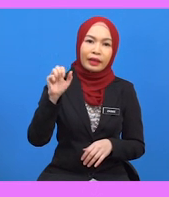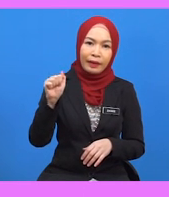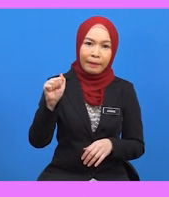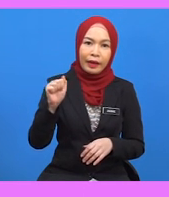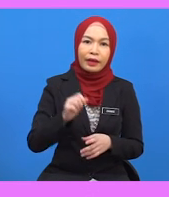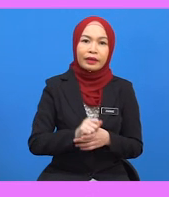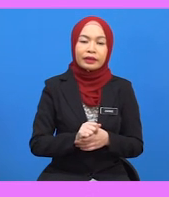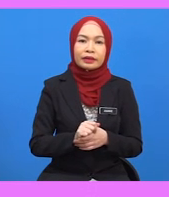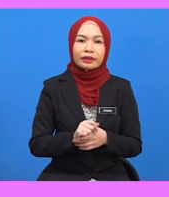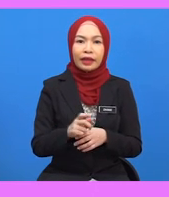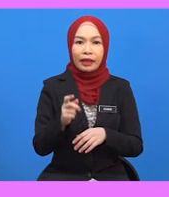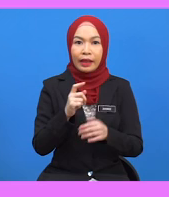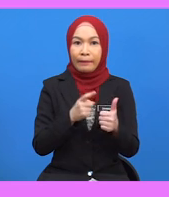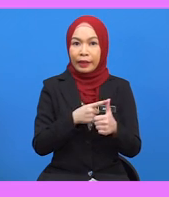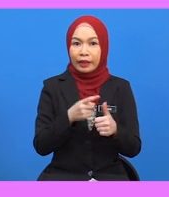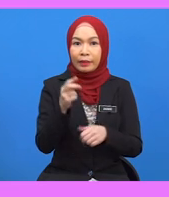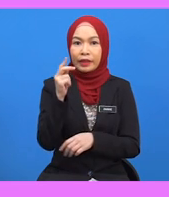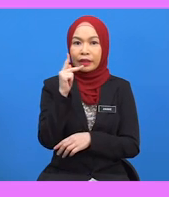yang boleh difahami.